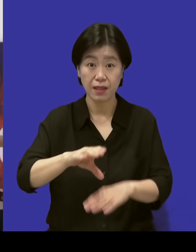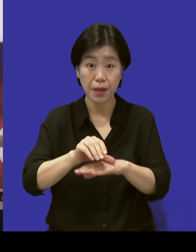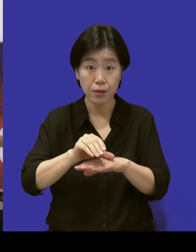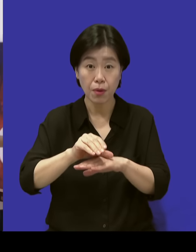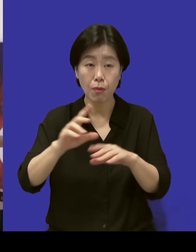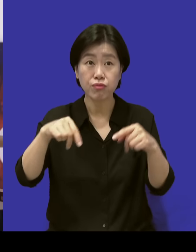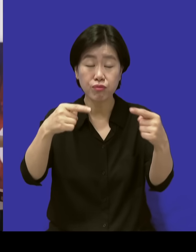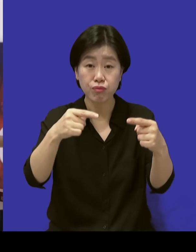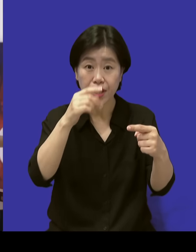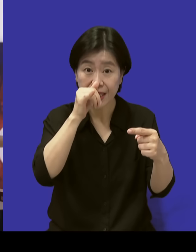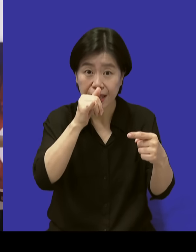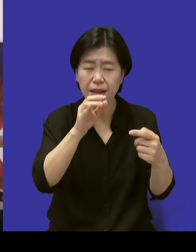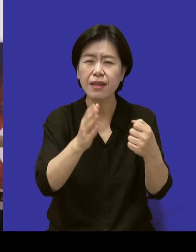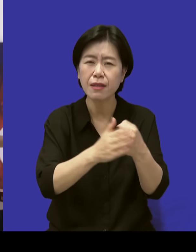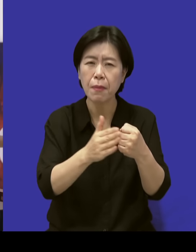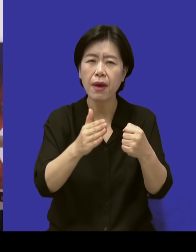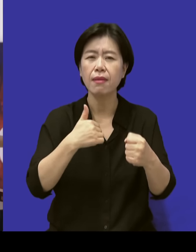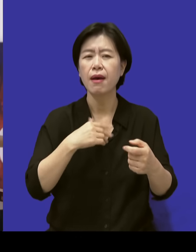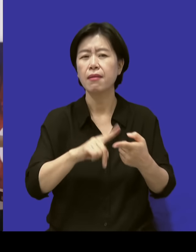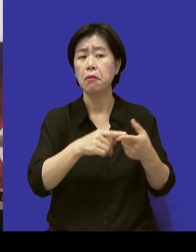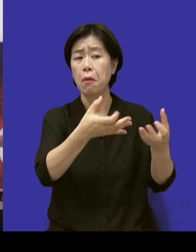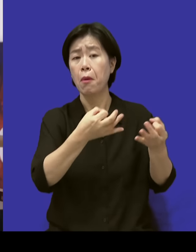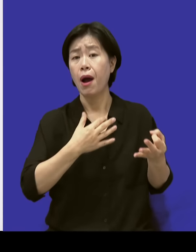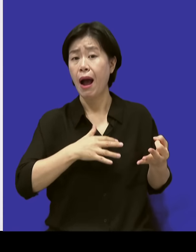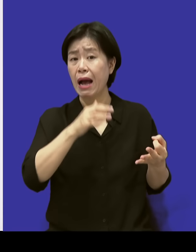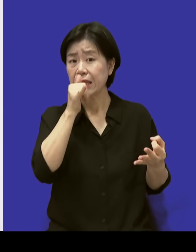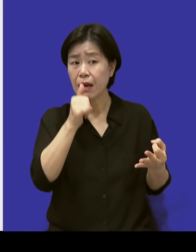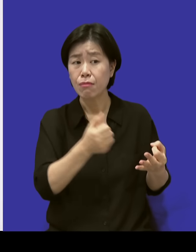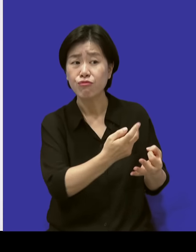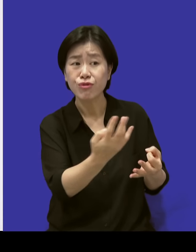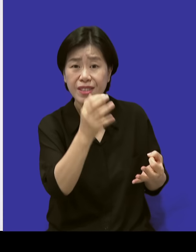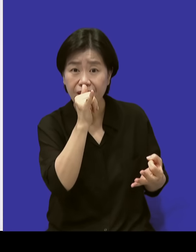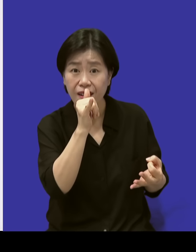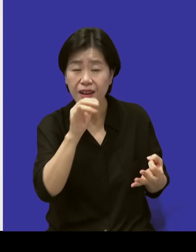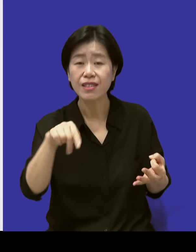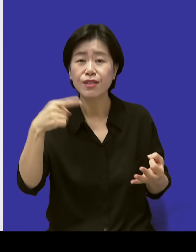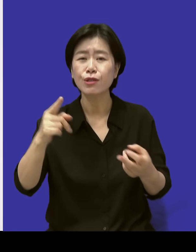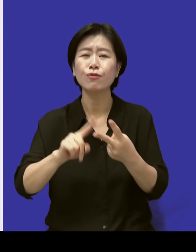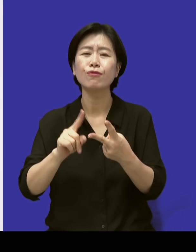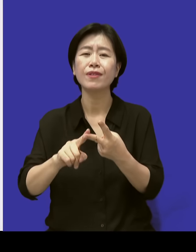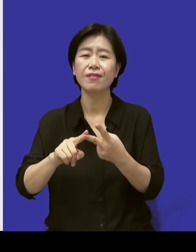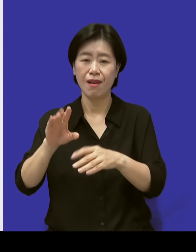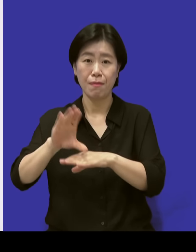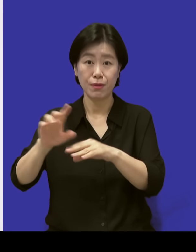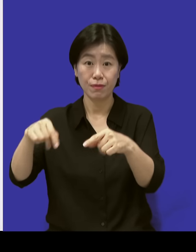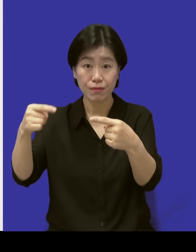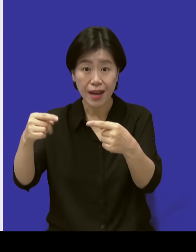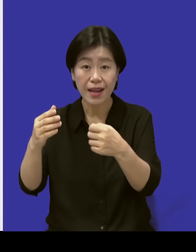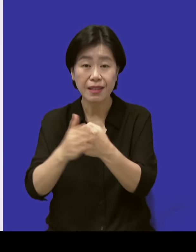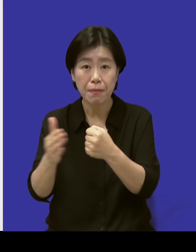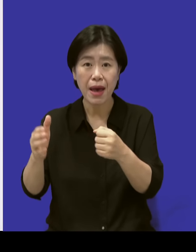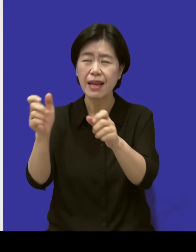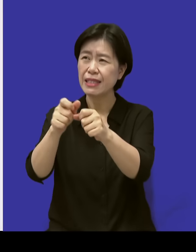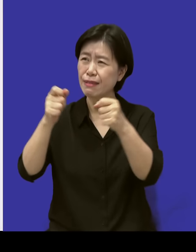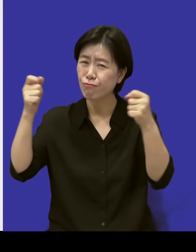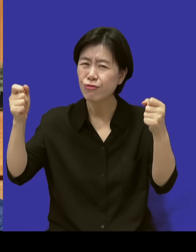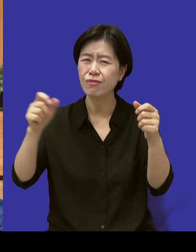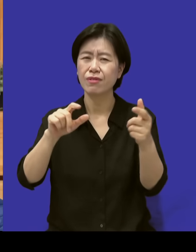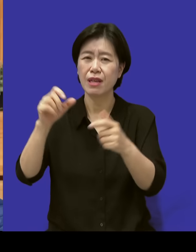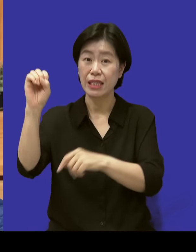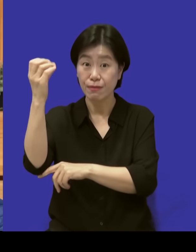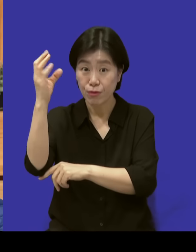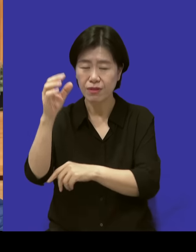피지컬백이 나오고 나서 피지컬백이 반응이 너무 뜨거우니까 전체적으로 예, 그렇죠. 신문에 많이 나왔어요. 기사가 엄청 예. 많이 났어요. 그래가지고 이제 수용자들은 신문을